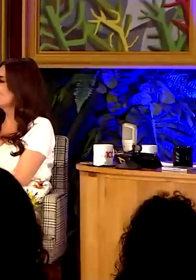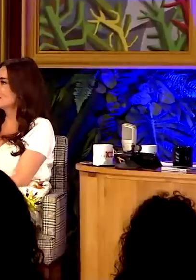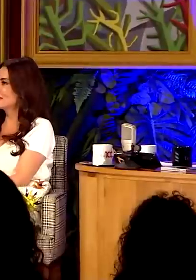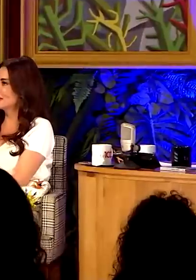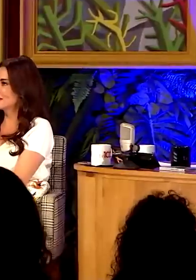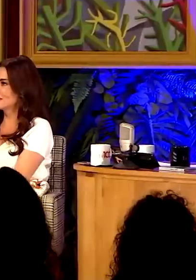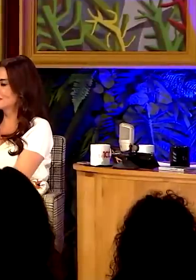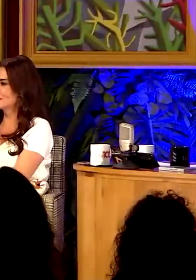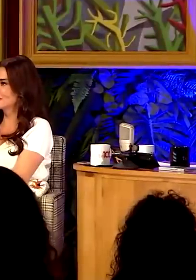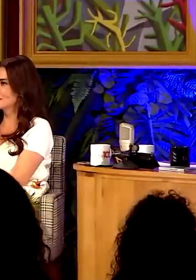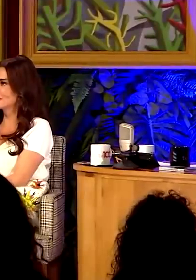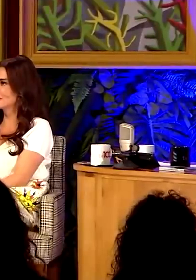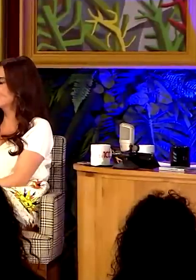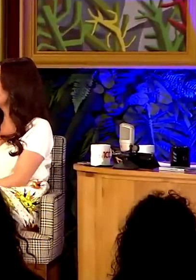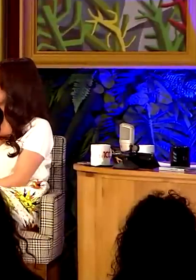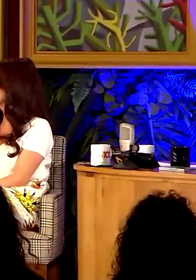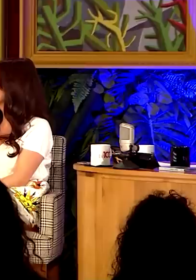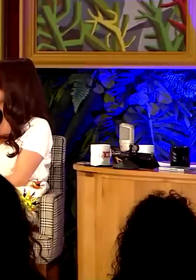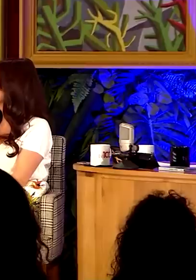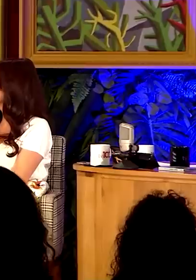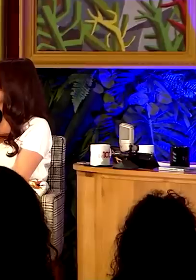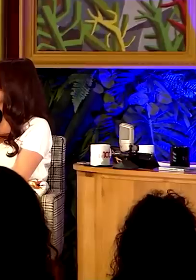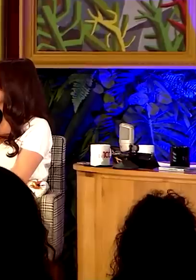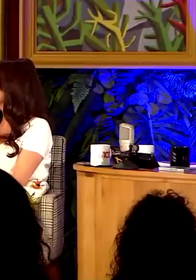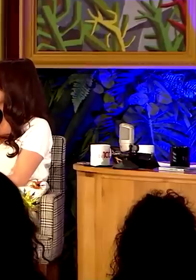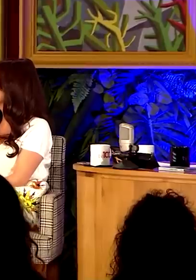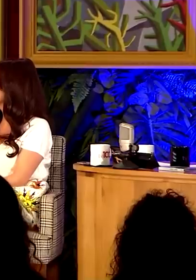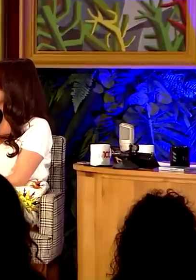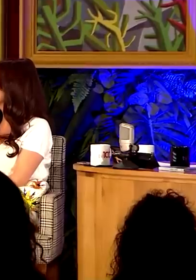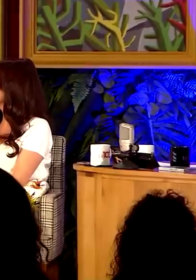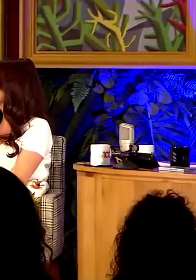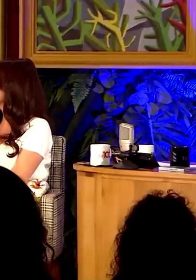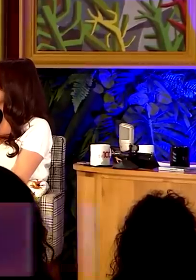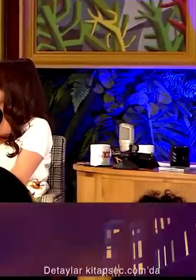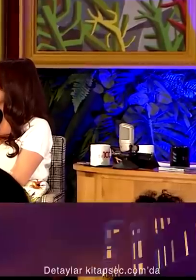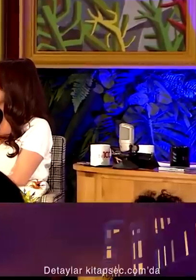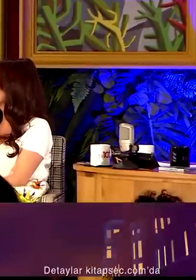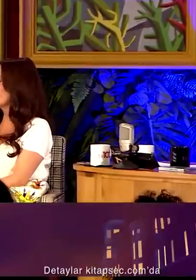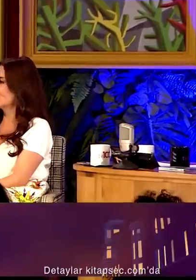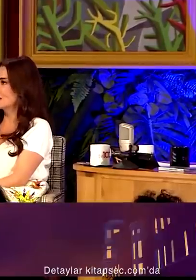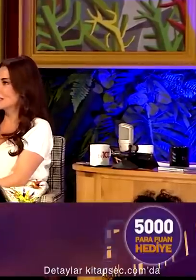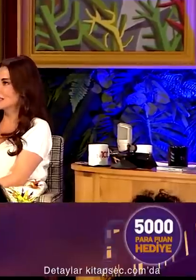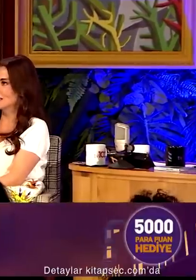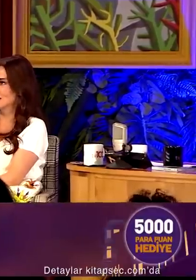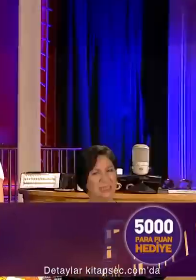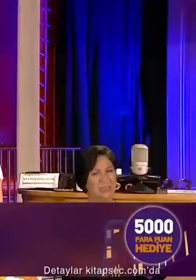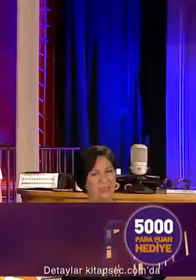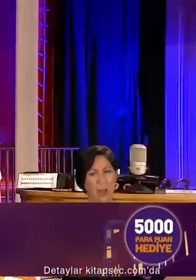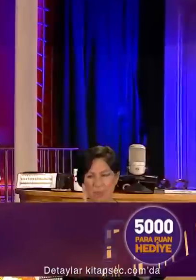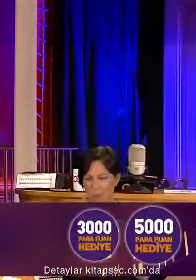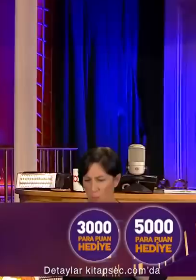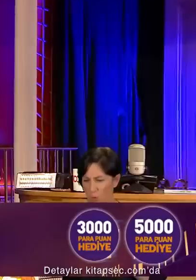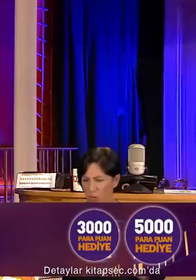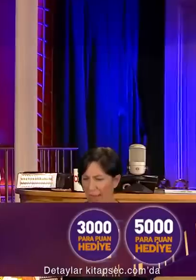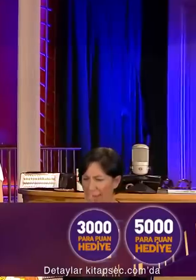Duralım. Bir şey tutmak gerekiyor. Mesela buradaki sahnede Shakespearean bir sahne. Bir böcek